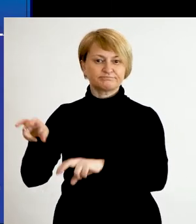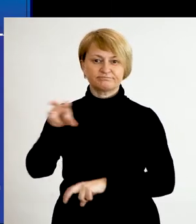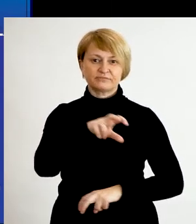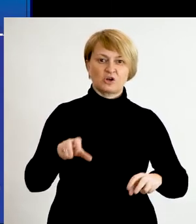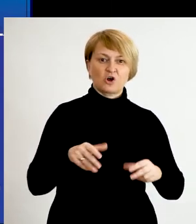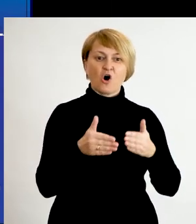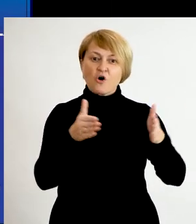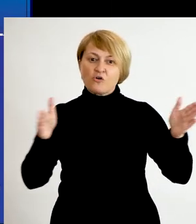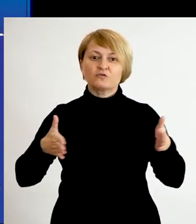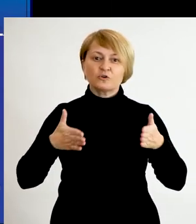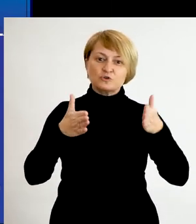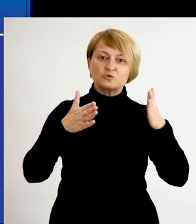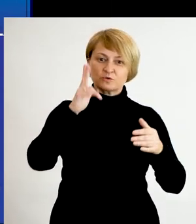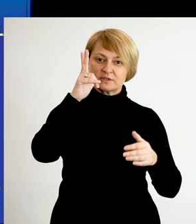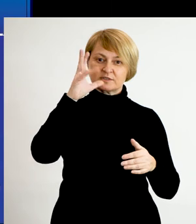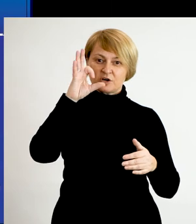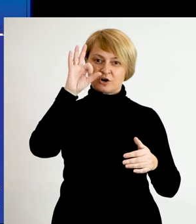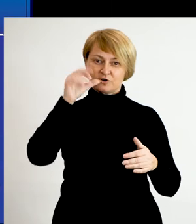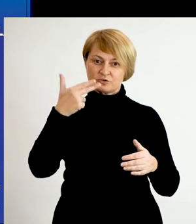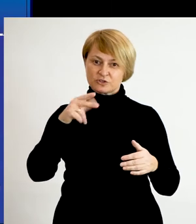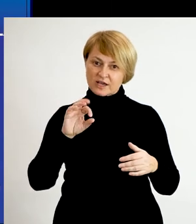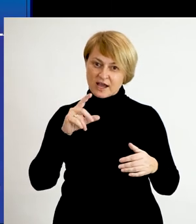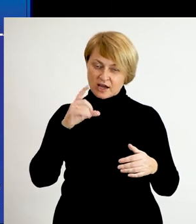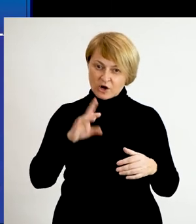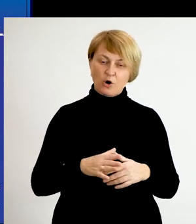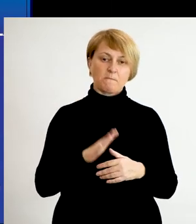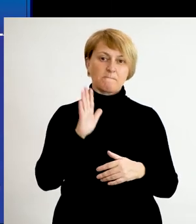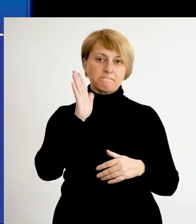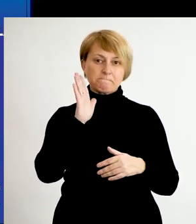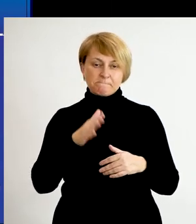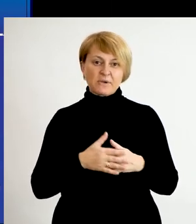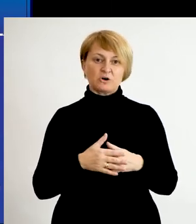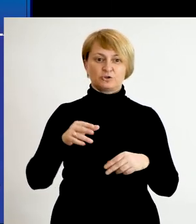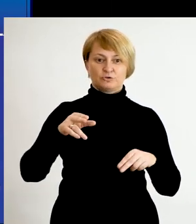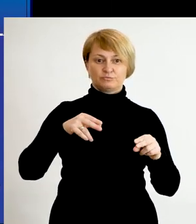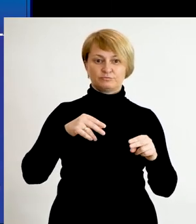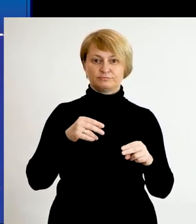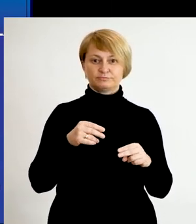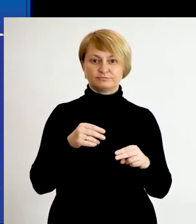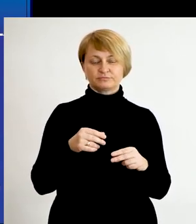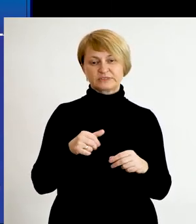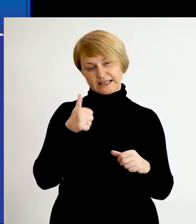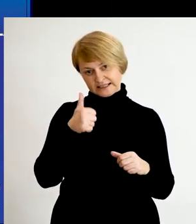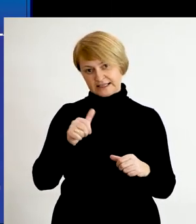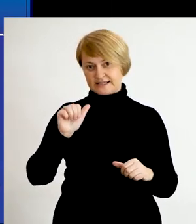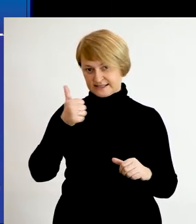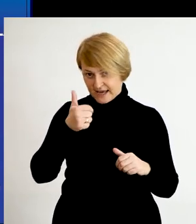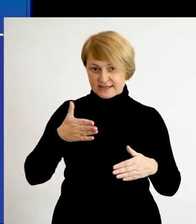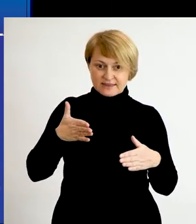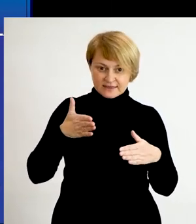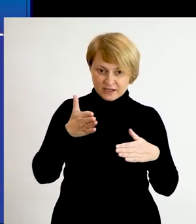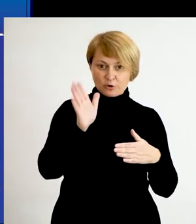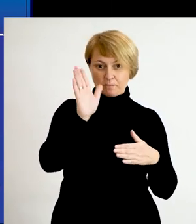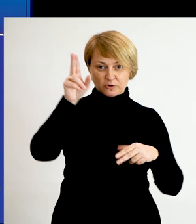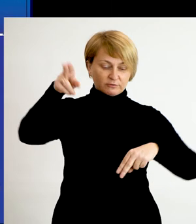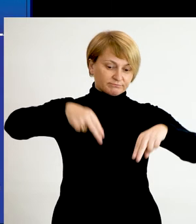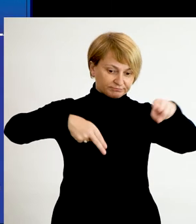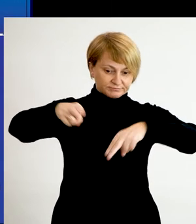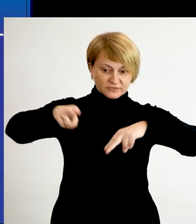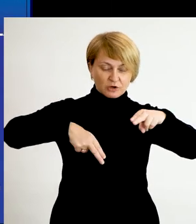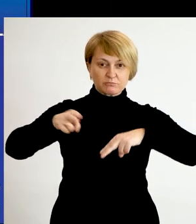innymi otworzy ulicę Kośnego. Jednokierunkowo na razie, w przyszłości planujemy dwukierunkowo, ale to będzie wymagało dalszych